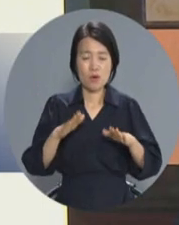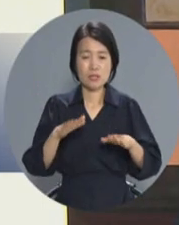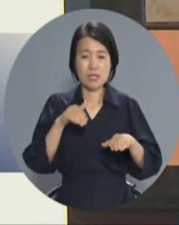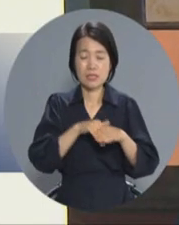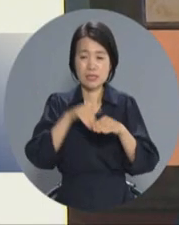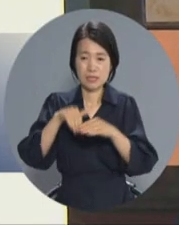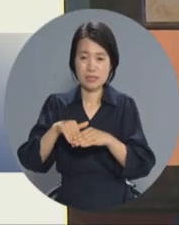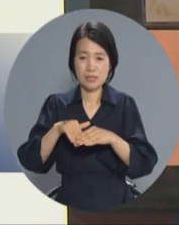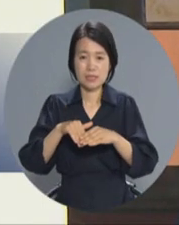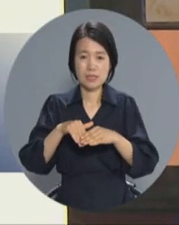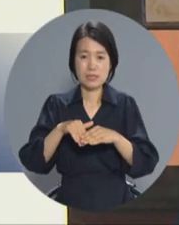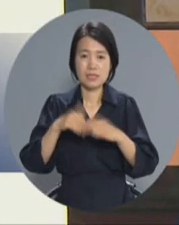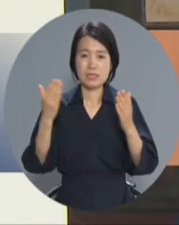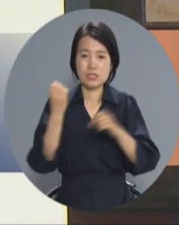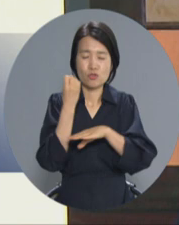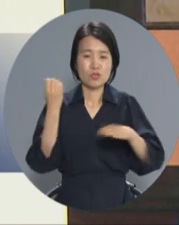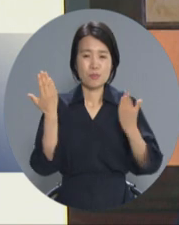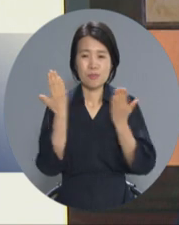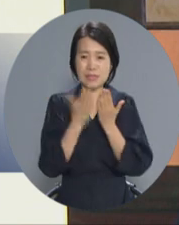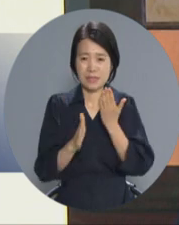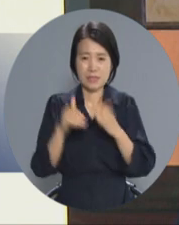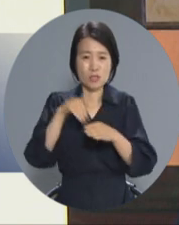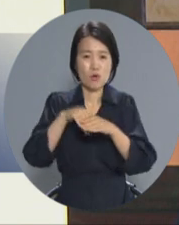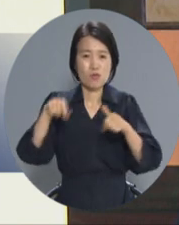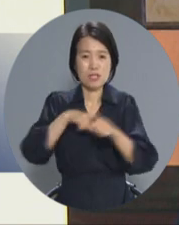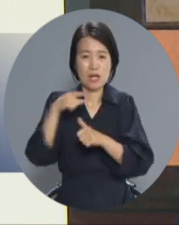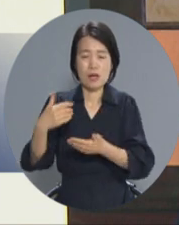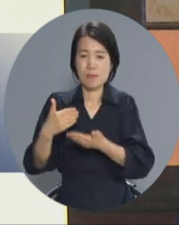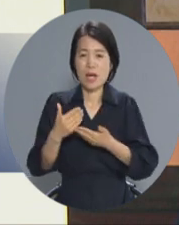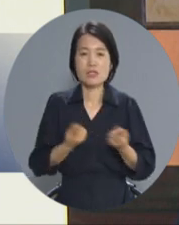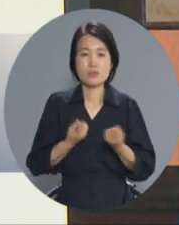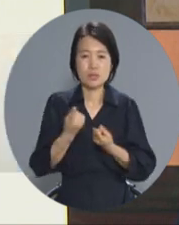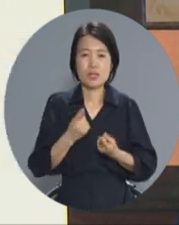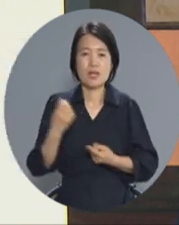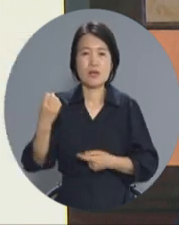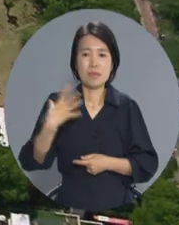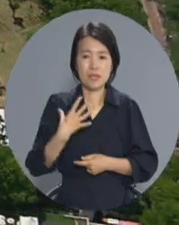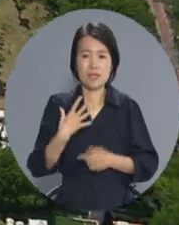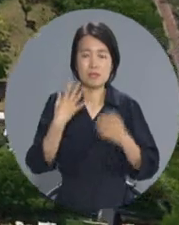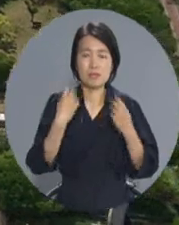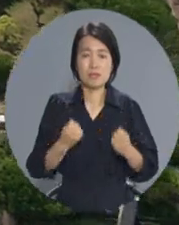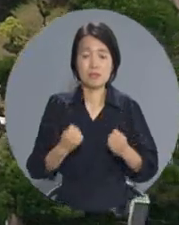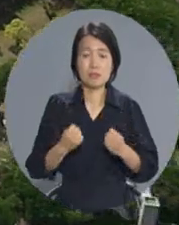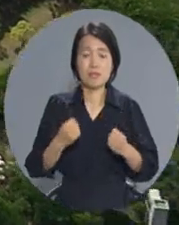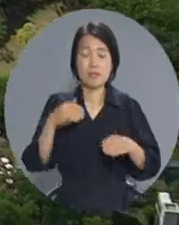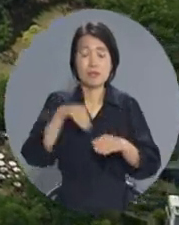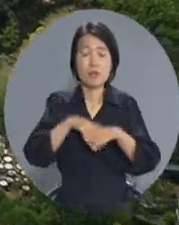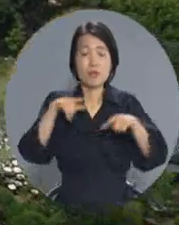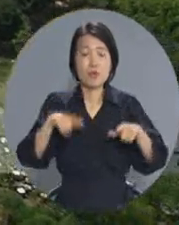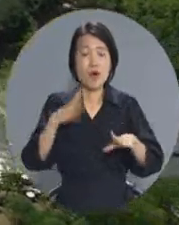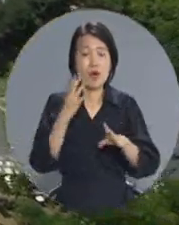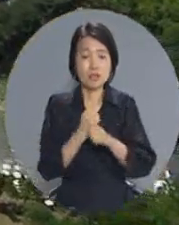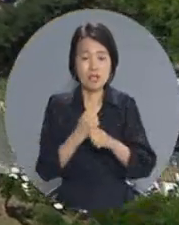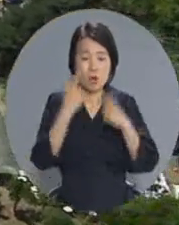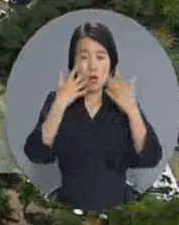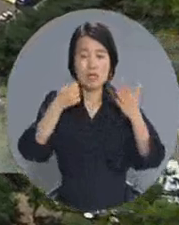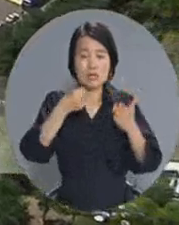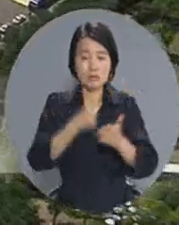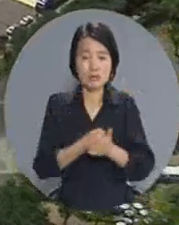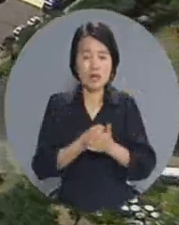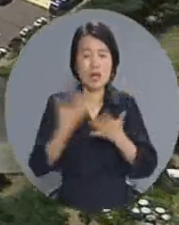현재의 핵전기준에 현황을 제시를 했었는데 조정에 관한 말씀들을 하지만 선거구가 언제쯤